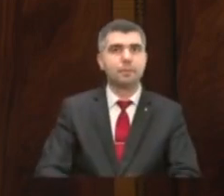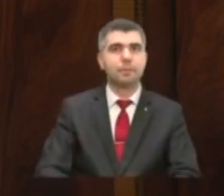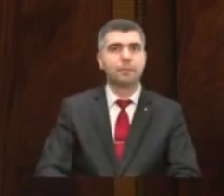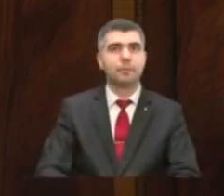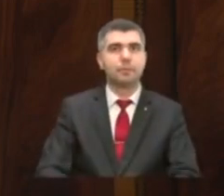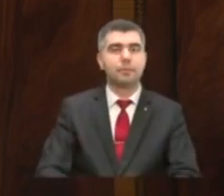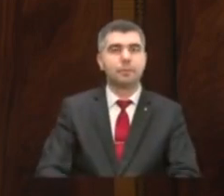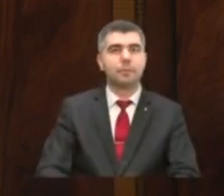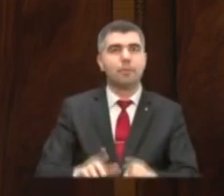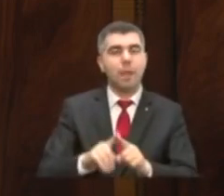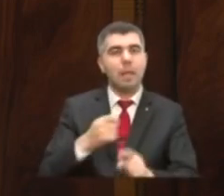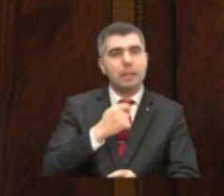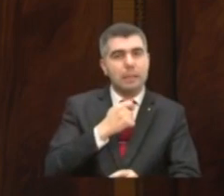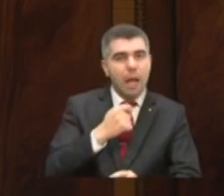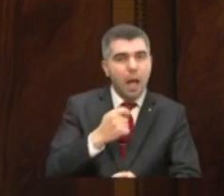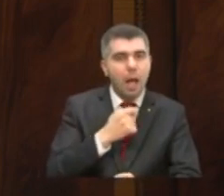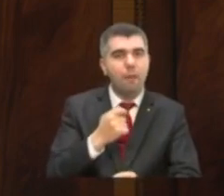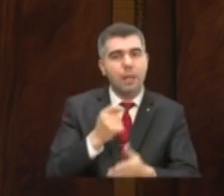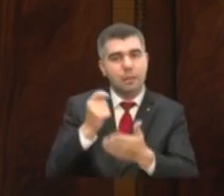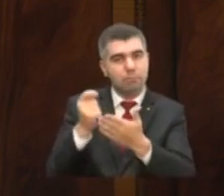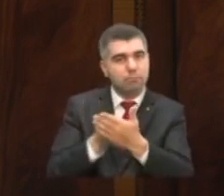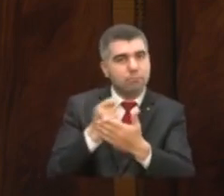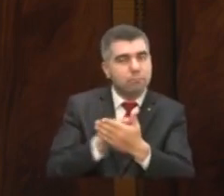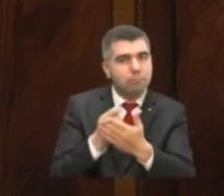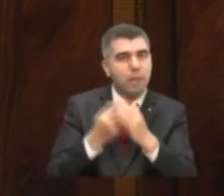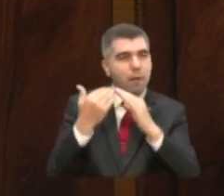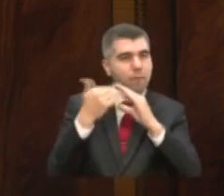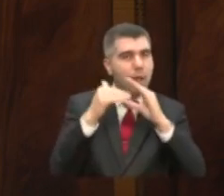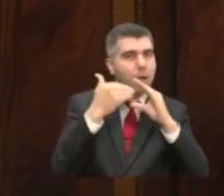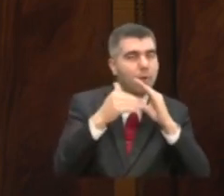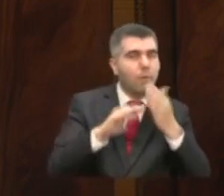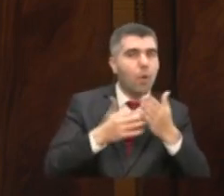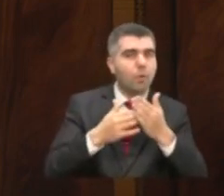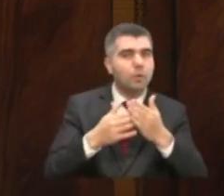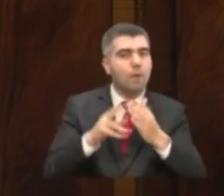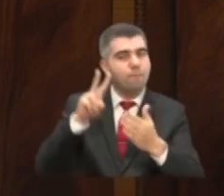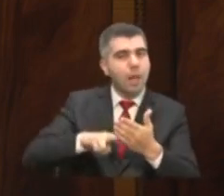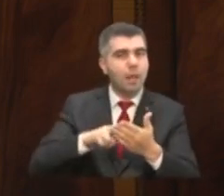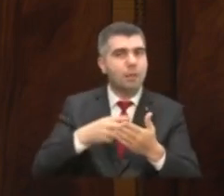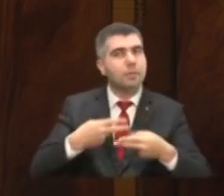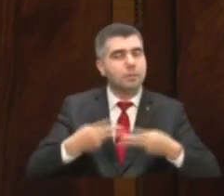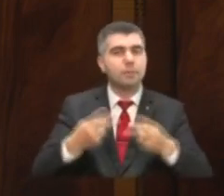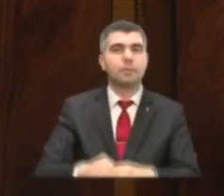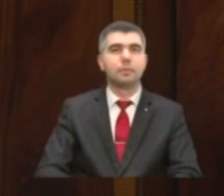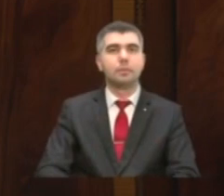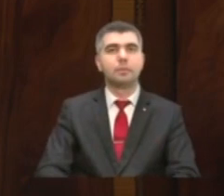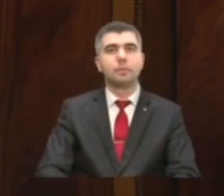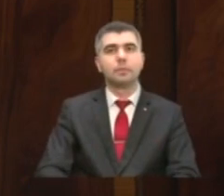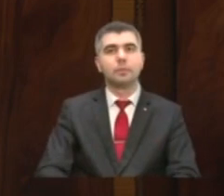لقد أسهمت الصحافة وكتبات الكتبات حول ما حول وارك، عارفني علاش. سيد رئيس